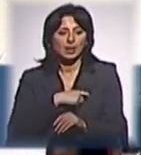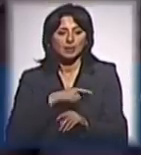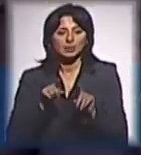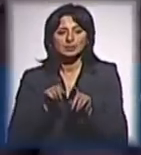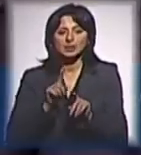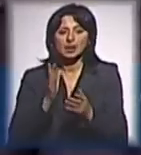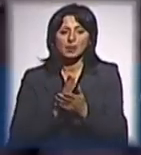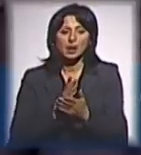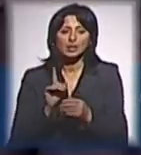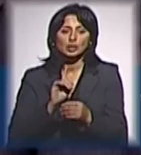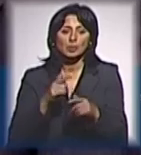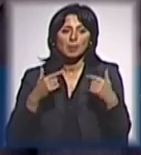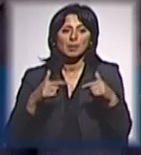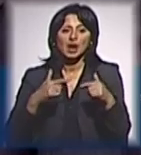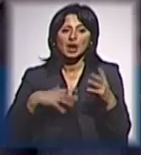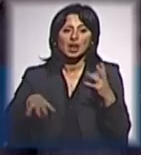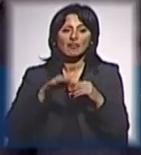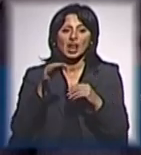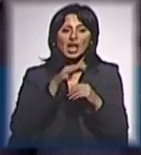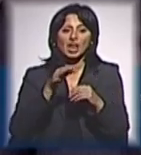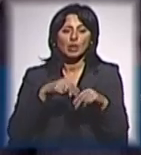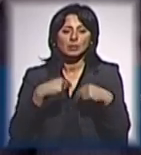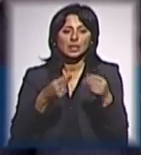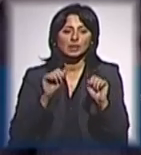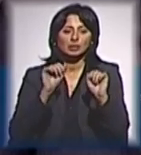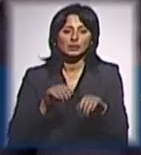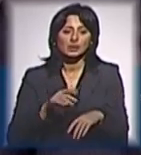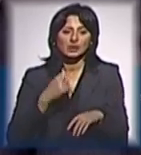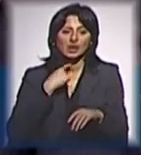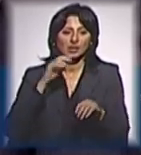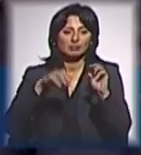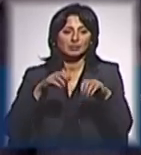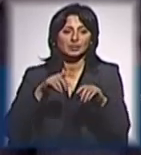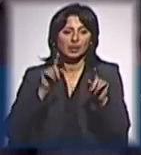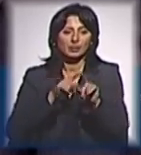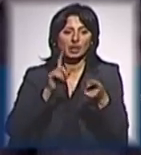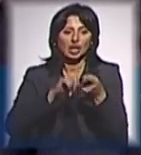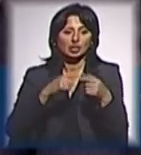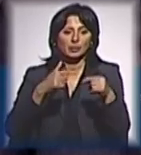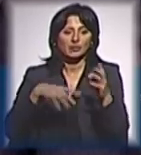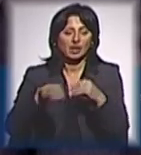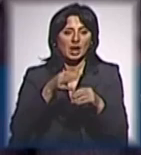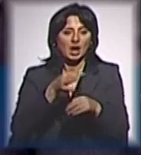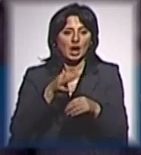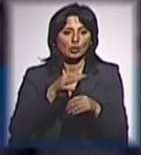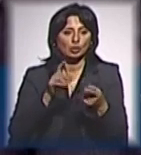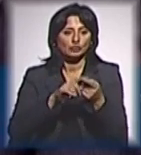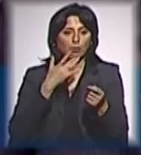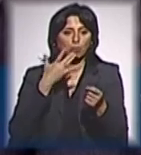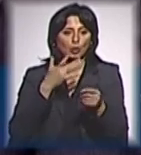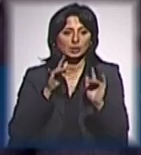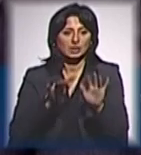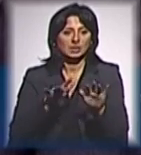ისეთი რამ არის, რომელიც პრაქტიკულად ყველა რაიონში გაძლევს შესაძლებლობას, რომ იყარო კენჭი, იმიტომ რომ შეხება გაქვს პრაქტიკულად ყველა რაიონთან შენი